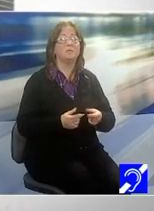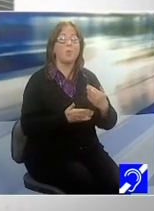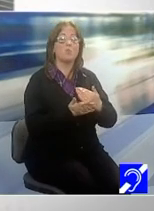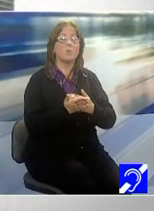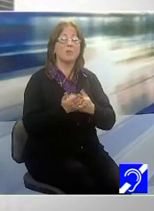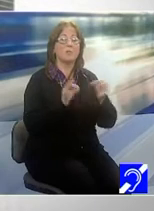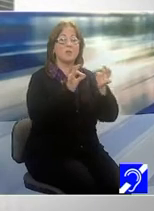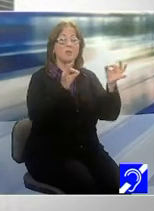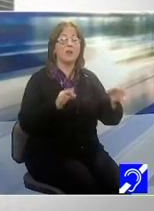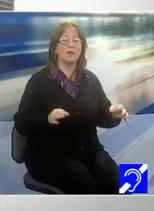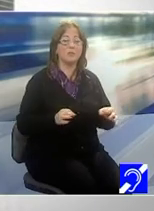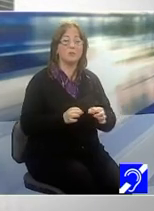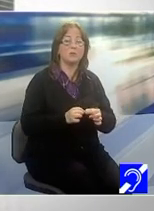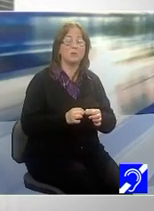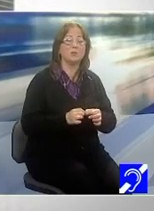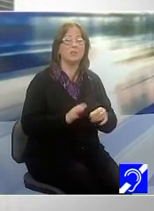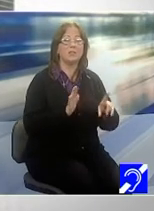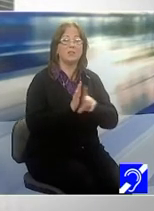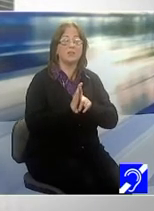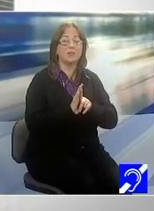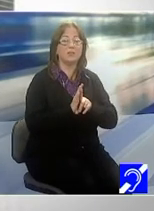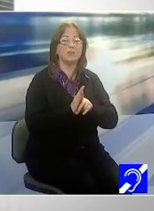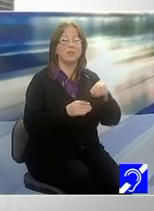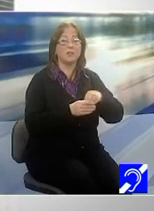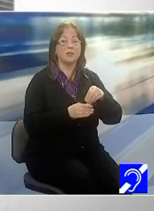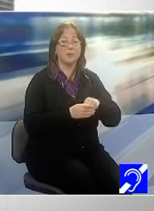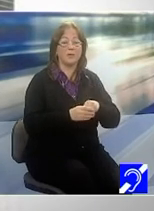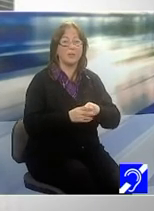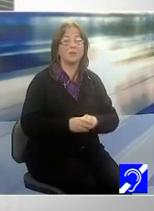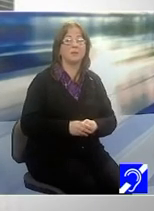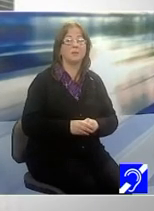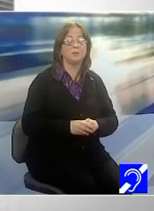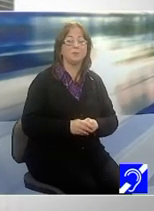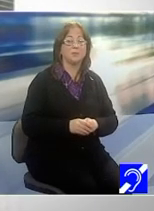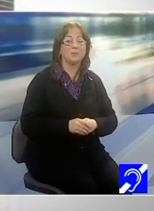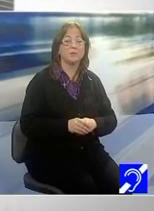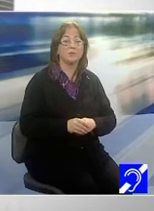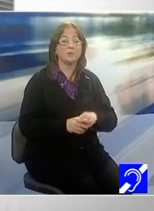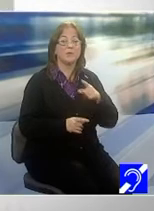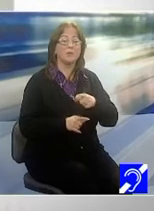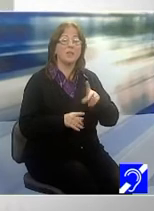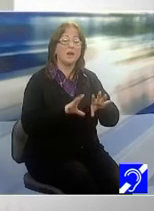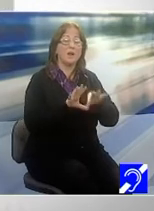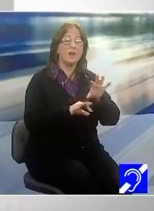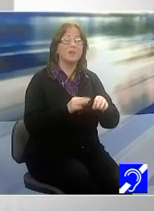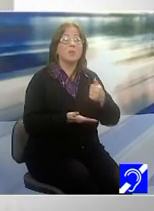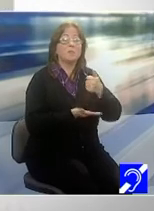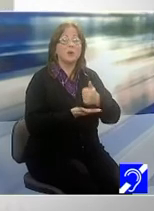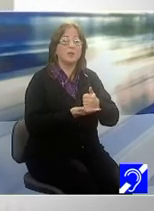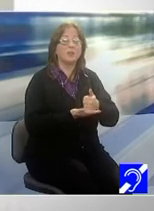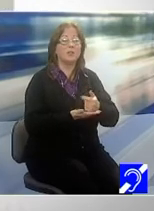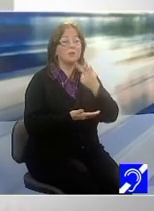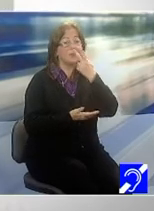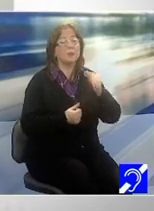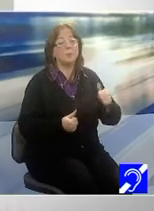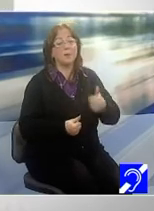Ceea ce cred că e foarte important la acest program de guvernare este că, din nou, faptul că setează niște priorități, faptul că pune în prim plan